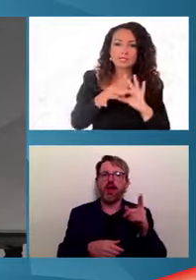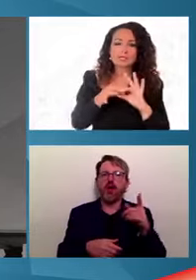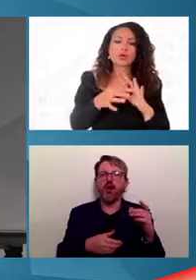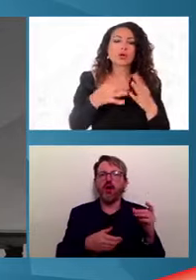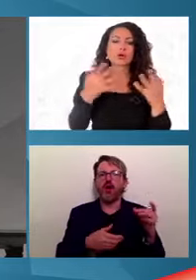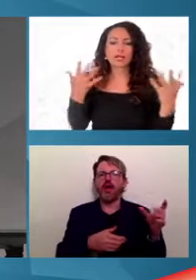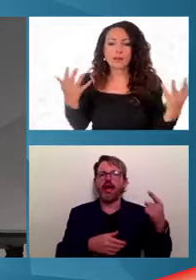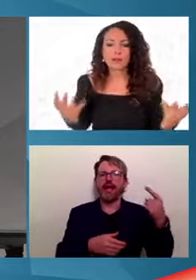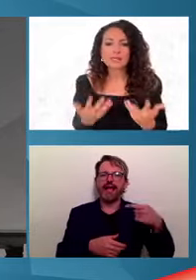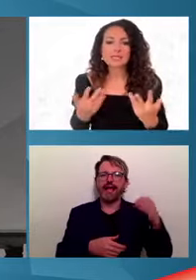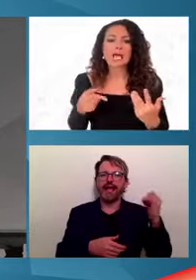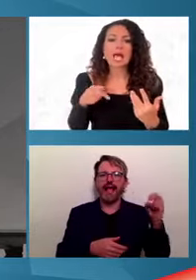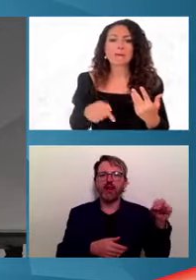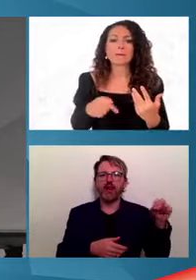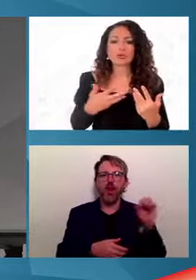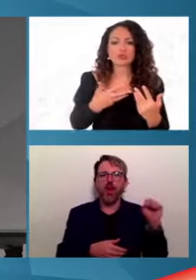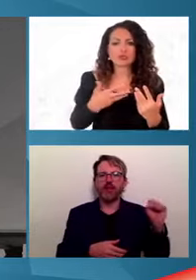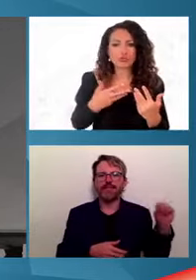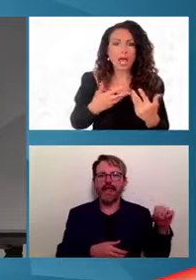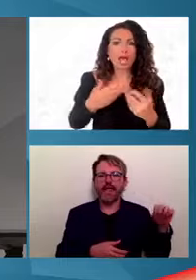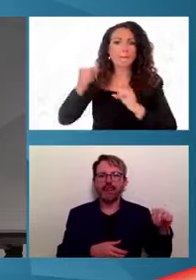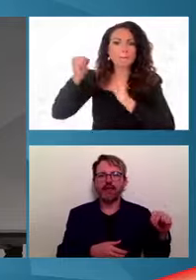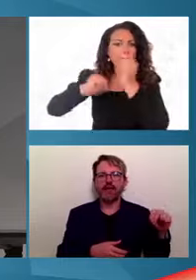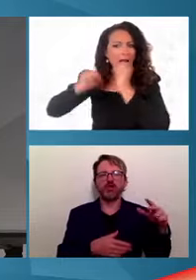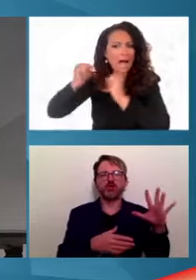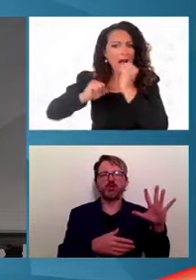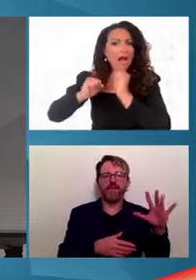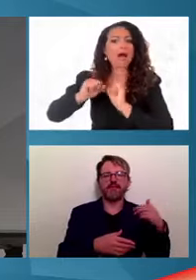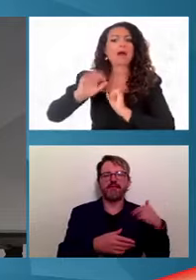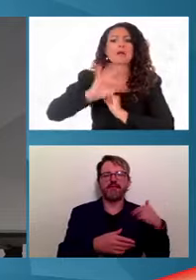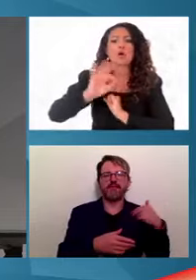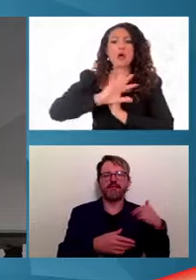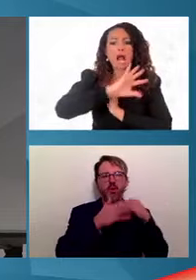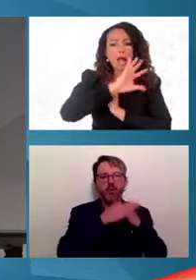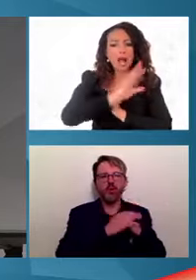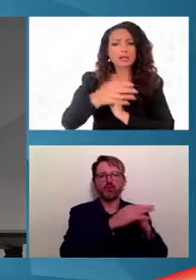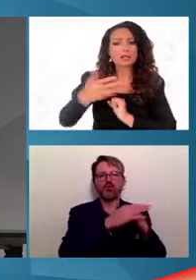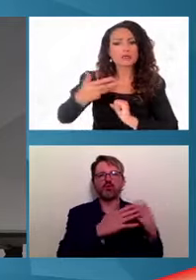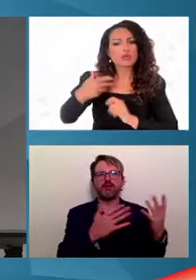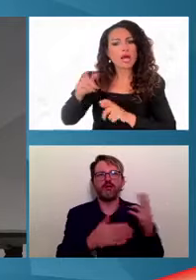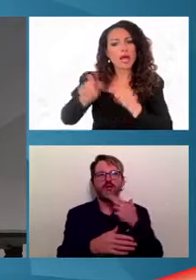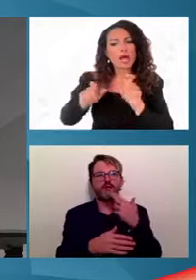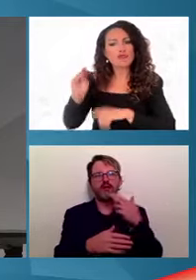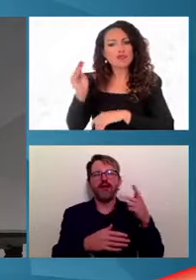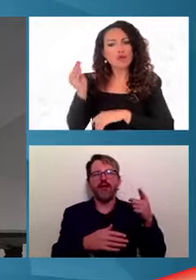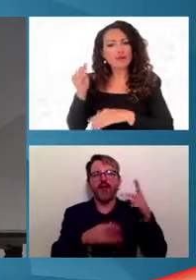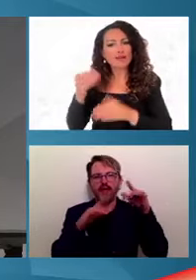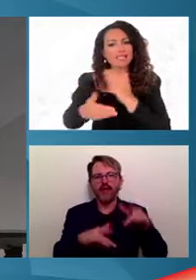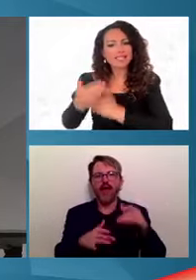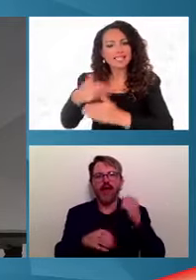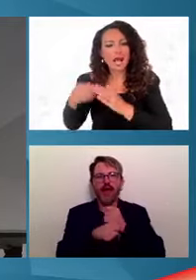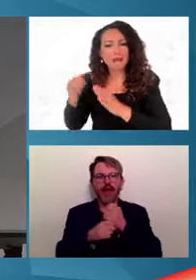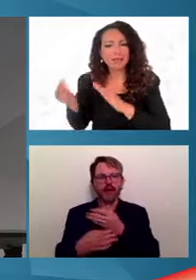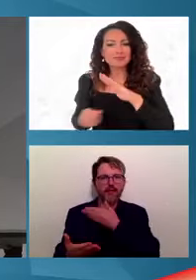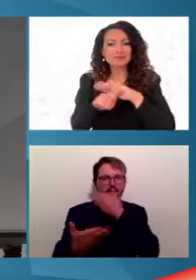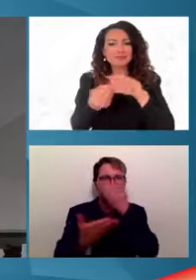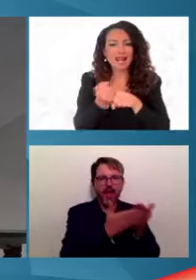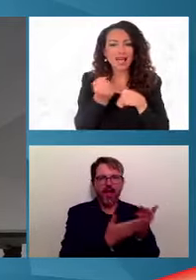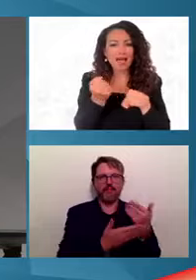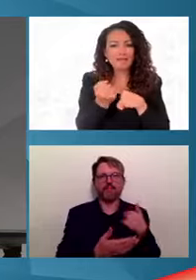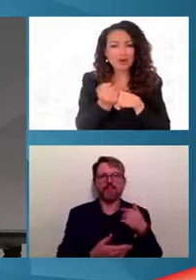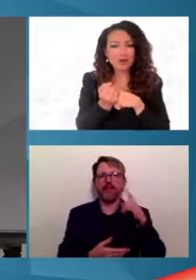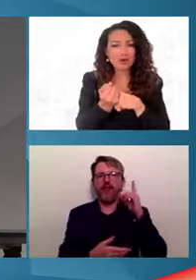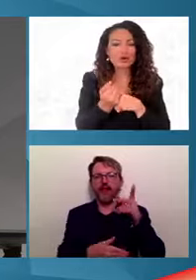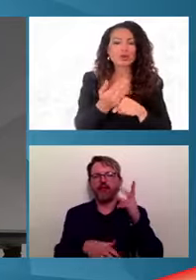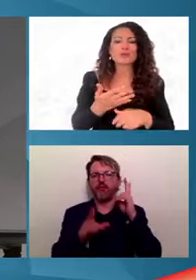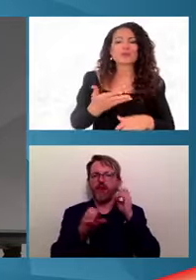disabilità, i nostri bar come altre cose, anche per far sì che loro potessero lavorare. Abbiamo lavorato bene con Masac, ci